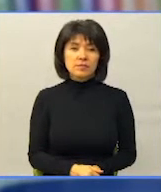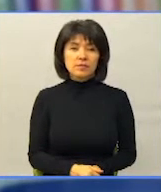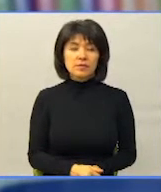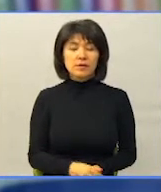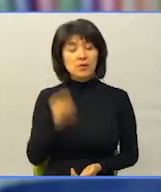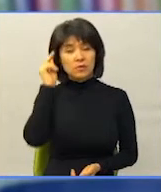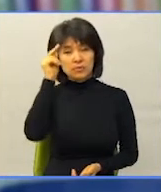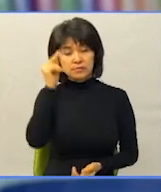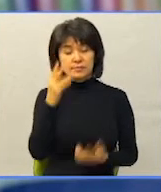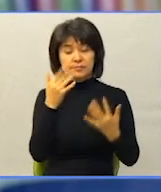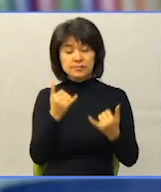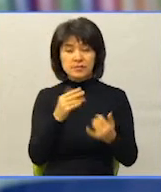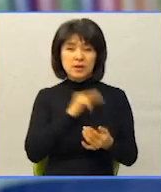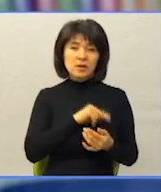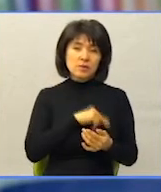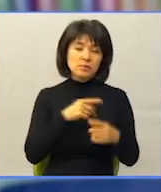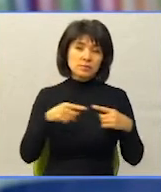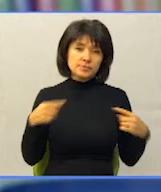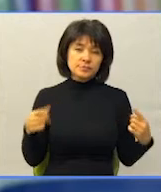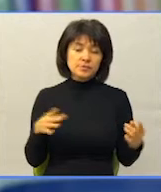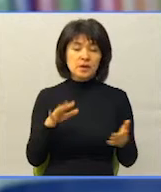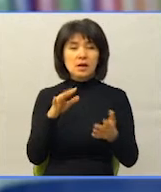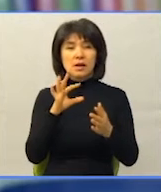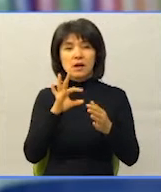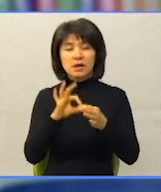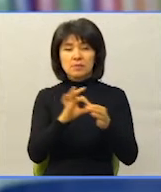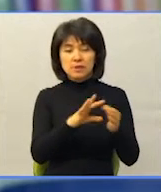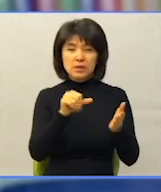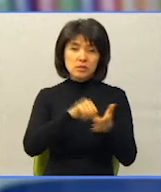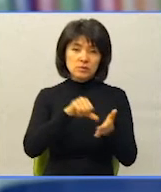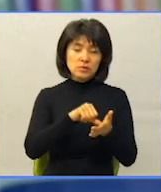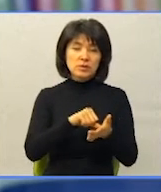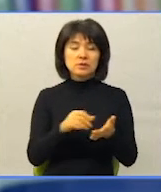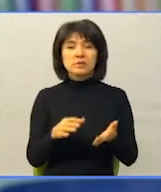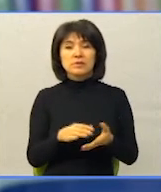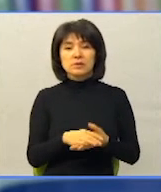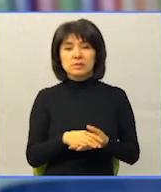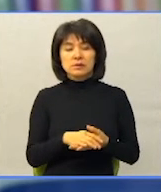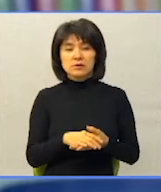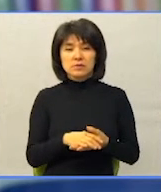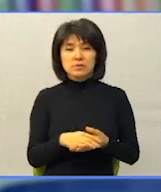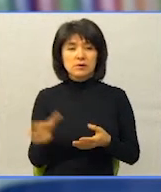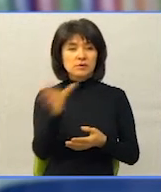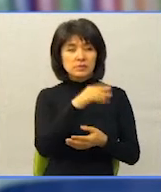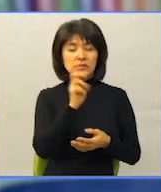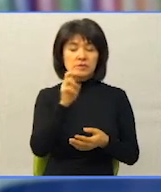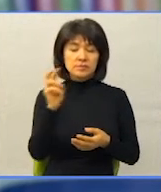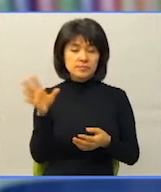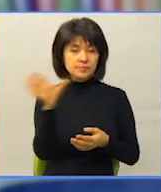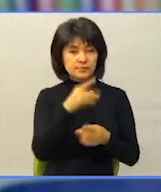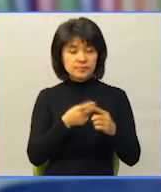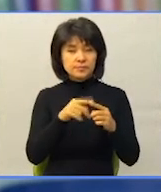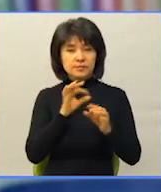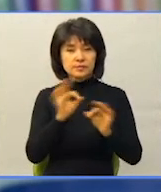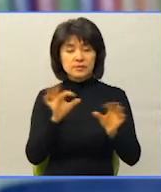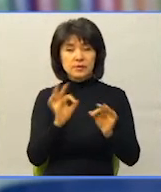жаңағыдай зерттеушік жұмыстары, жалпы олимпиадаларға қатысушылары, жүлделері барлығы ескерілген болатын.